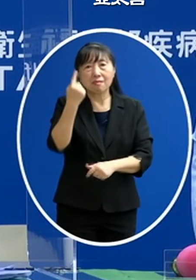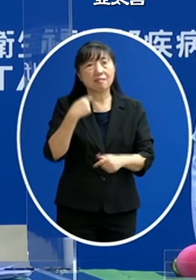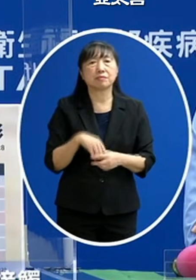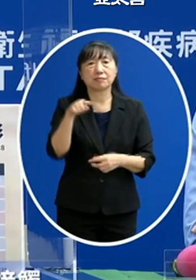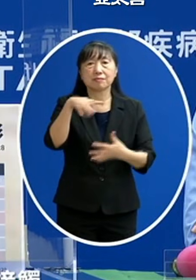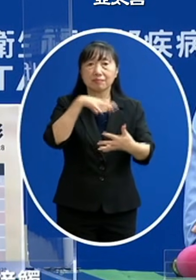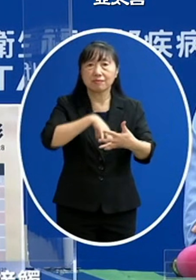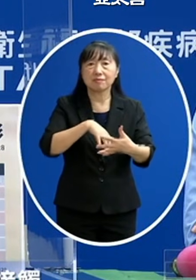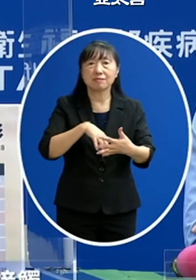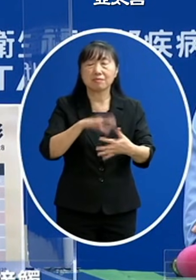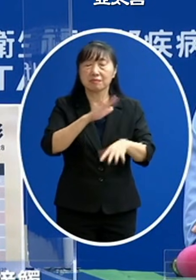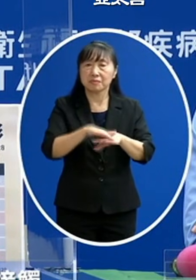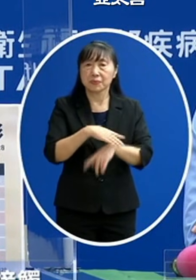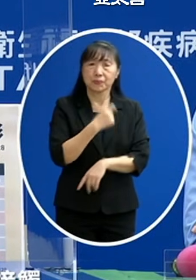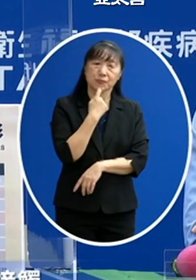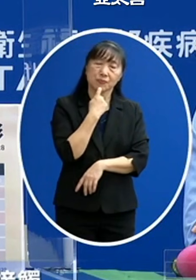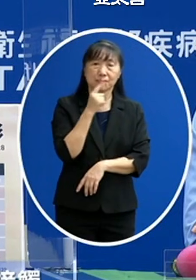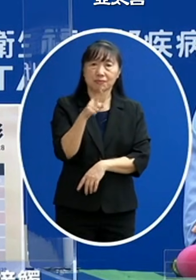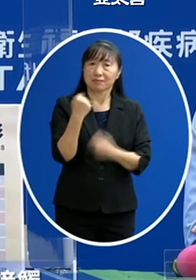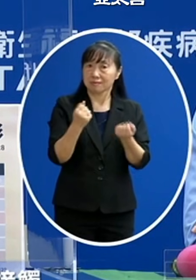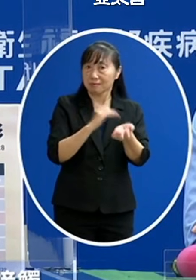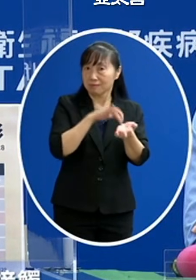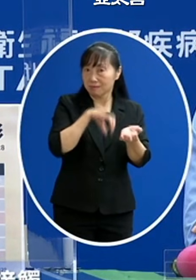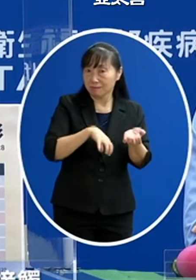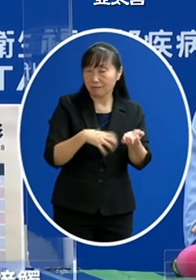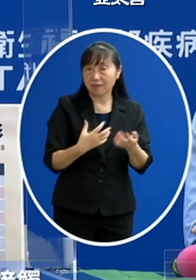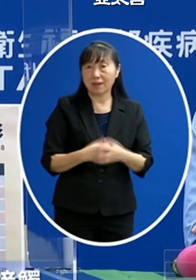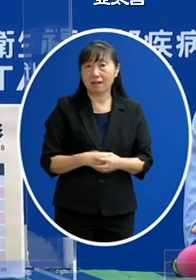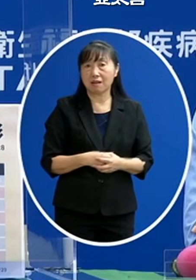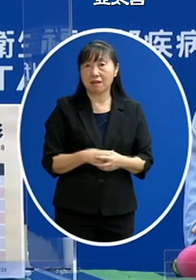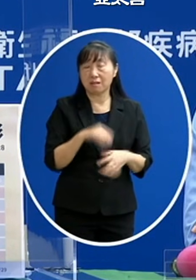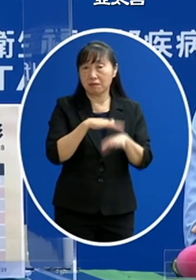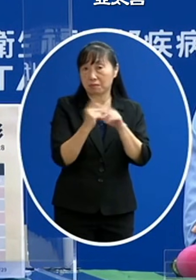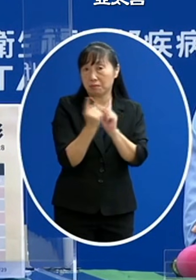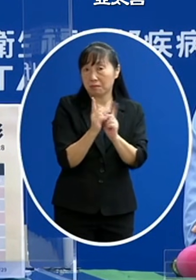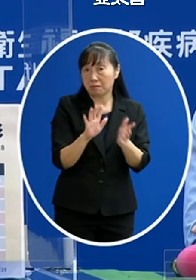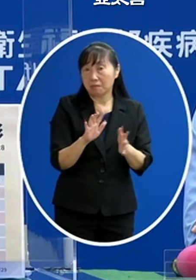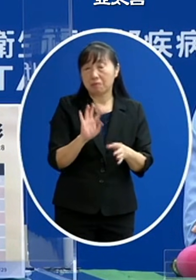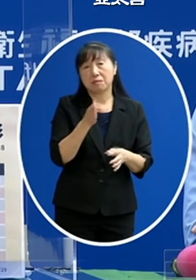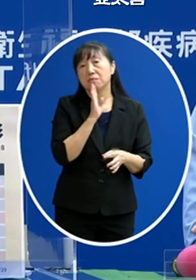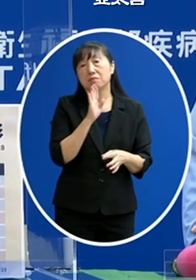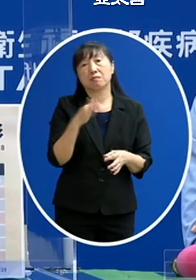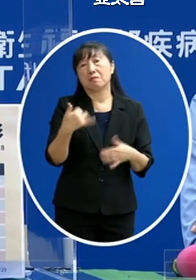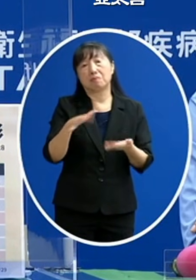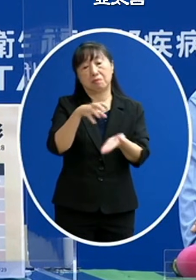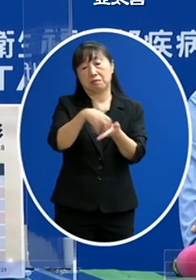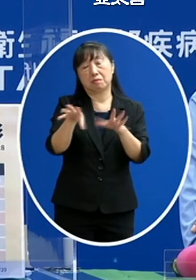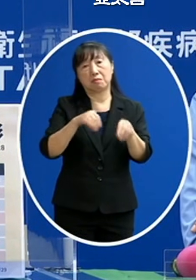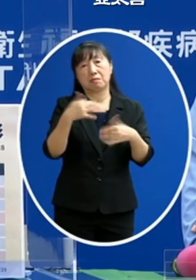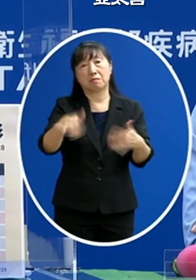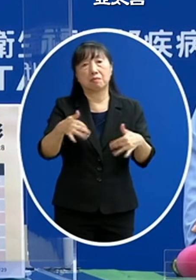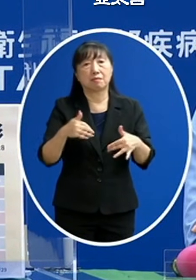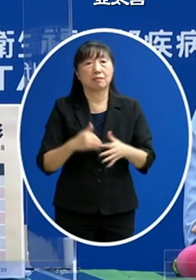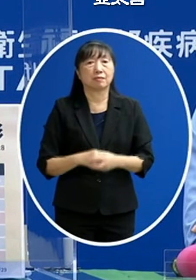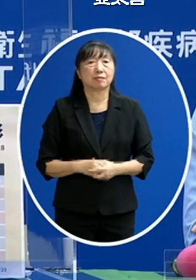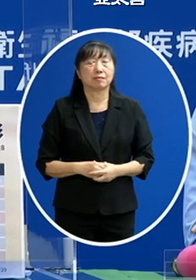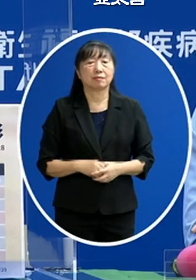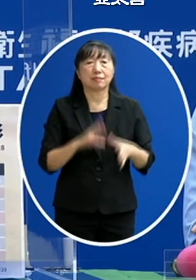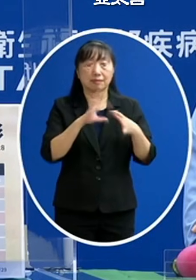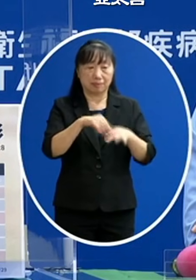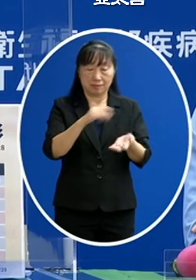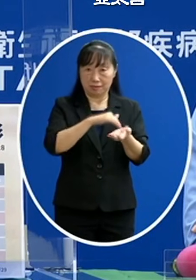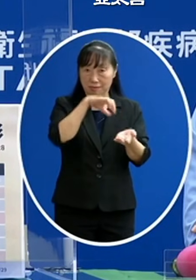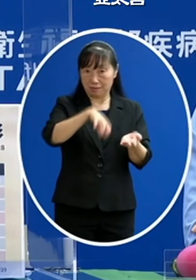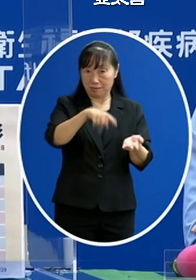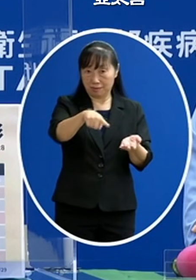假设，会怀疑说是在医院有可能的一个接触，但是目前没有这样的一个证据。不过因为医院里